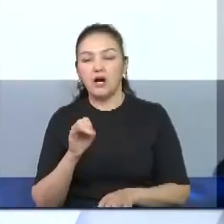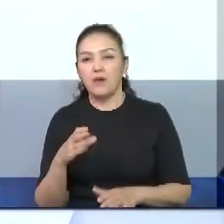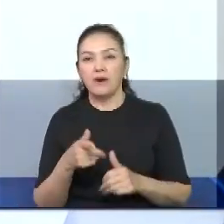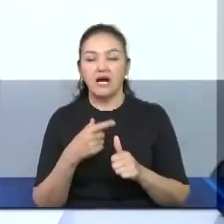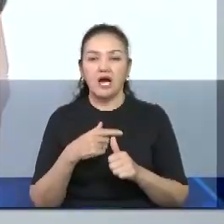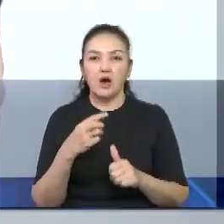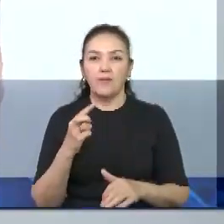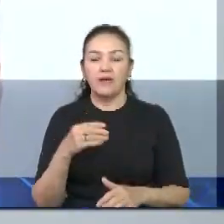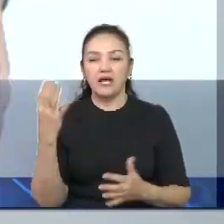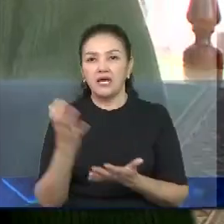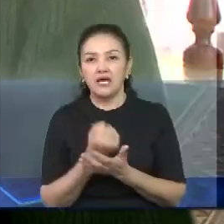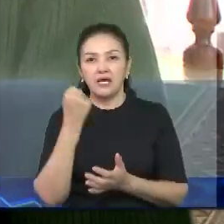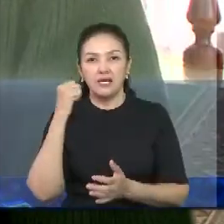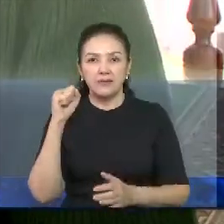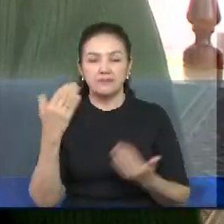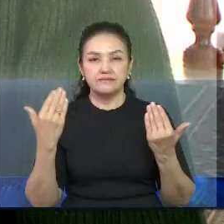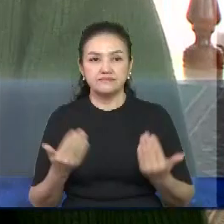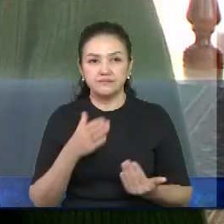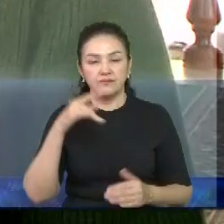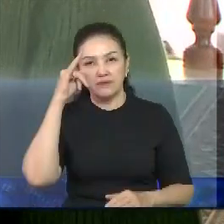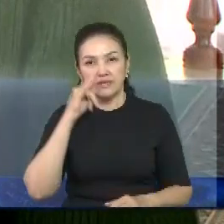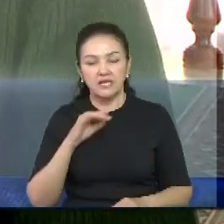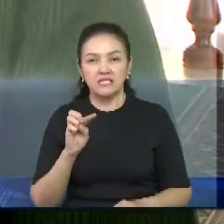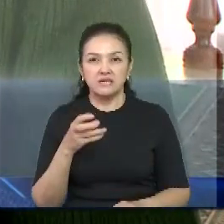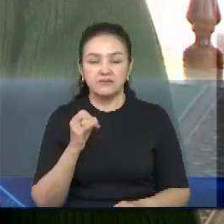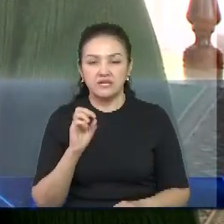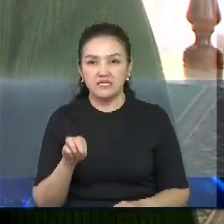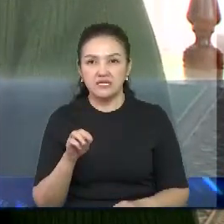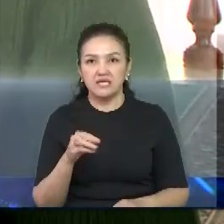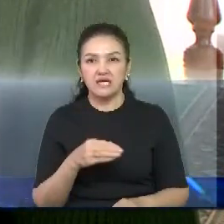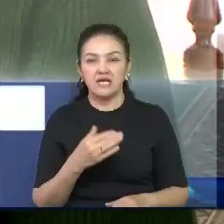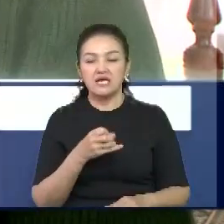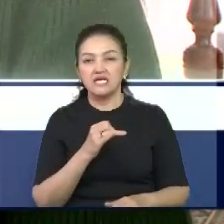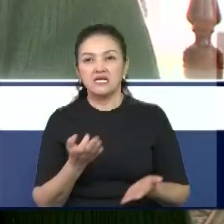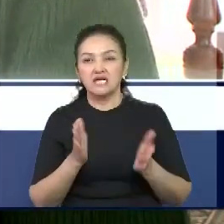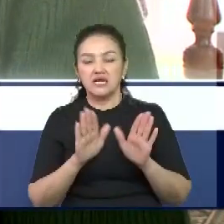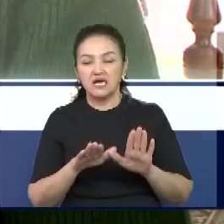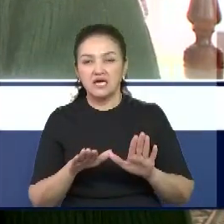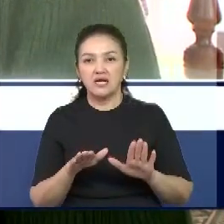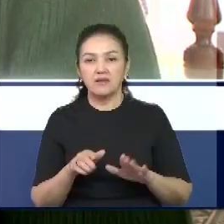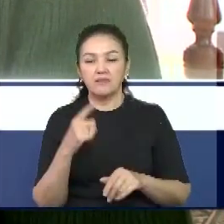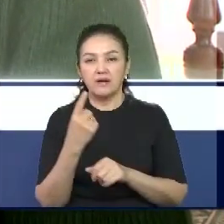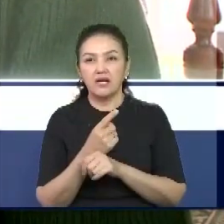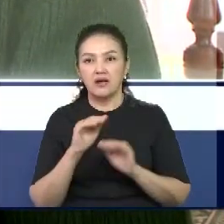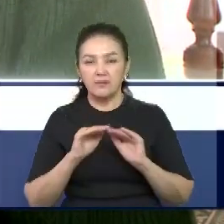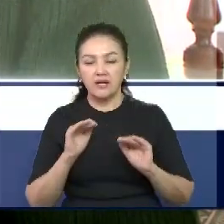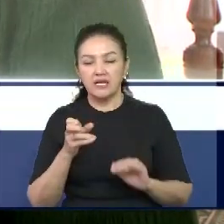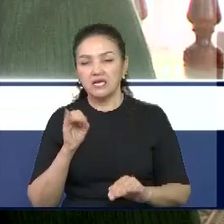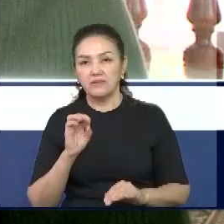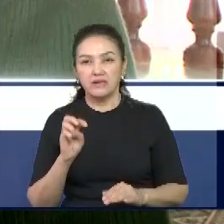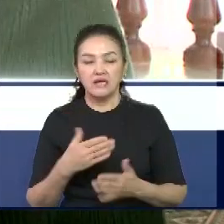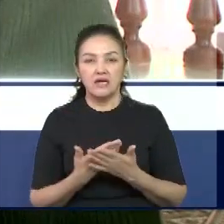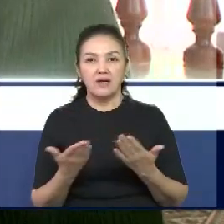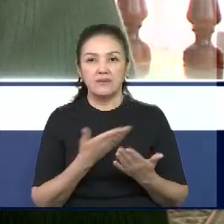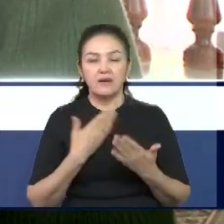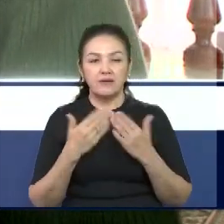атындағы номинацияны жеңіп алды. Қазіргі таңда қазақ әдебиетіндегі кенже қалып жатқан жанрдың бірі ол балалар әдебиеті. Өйткені